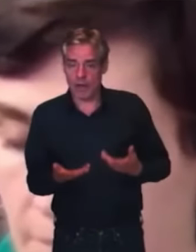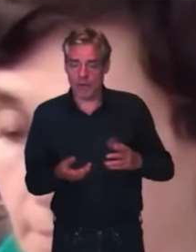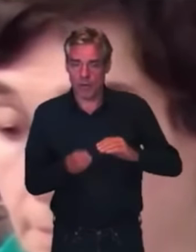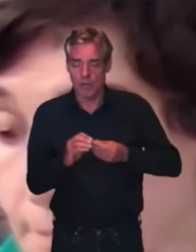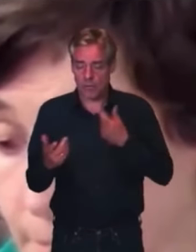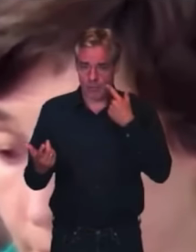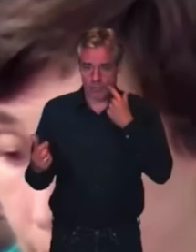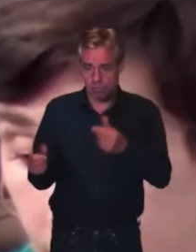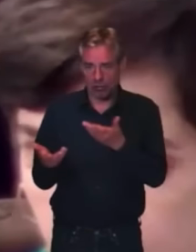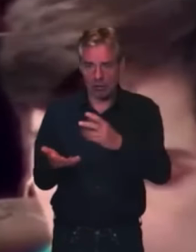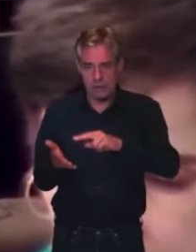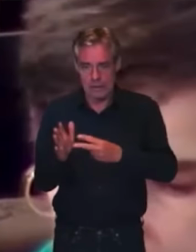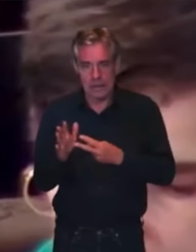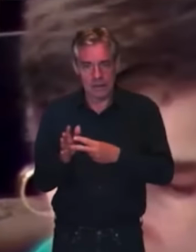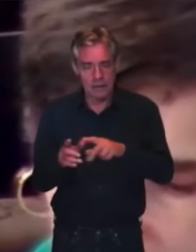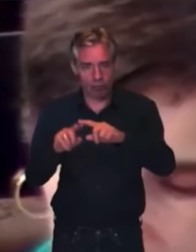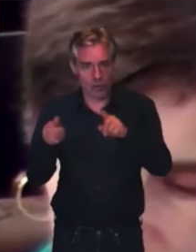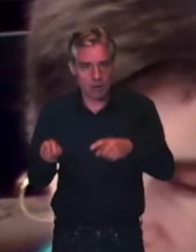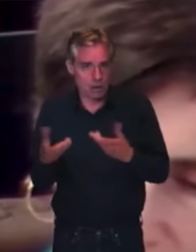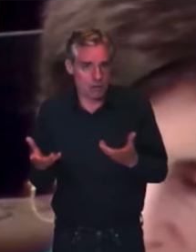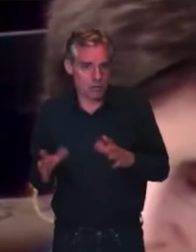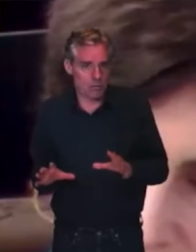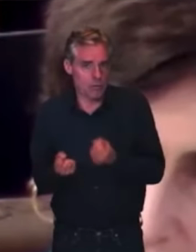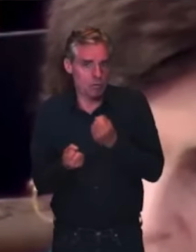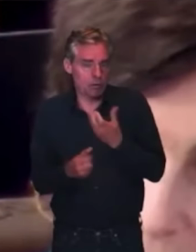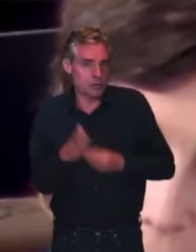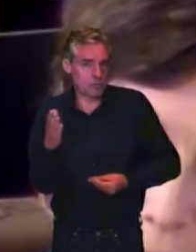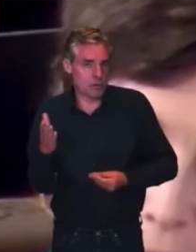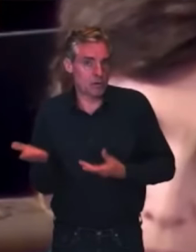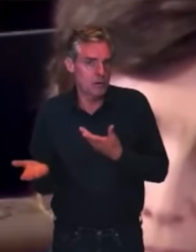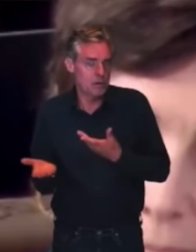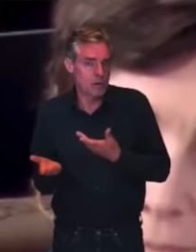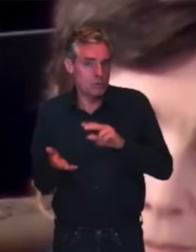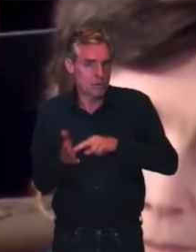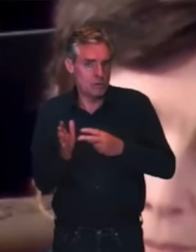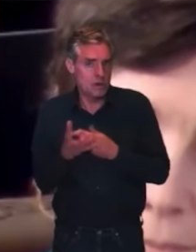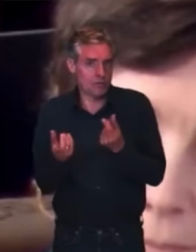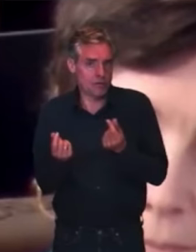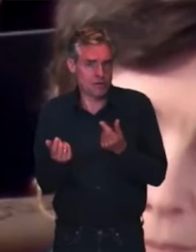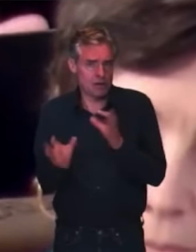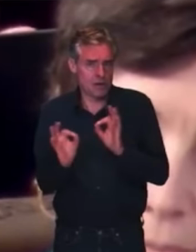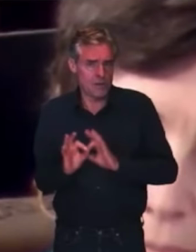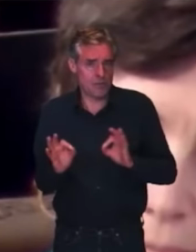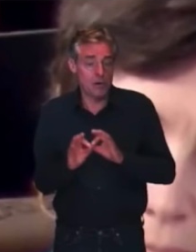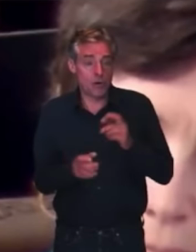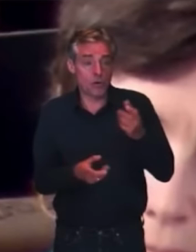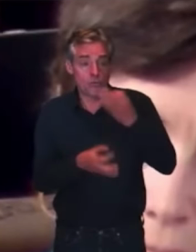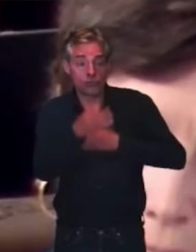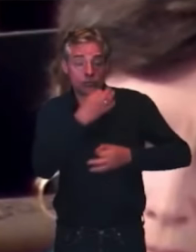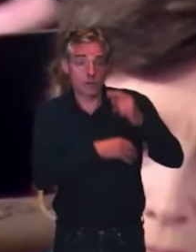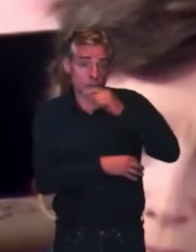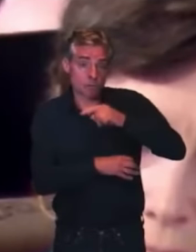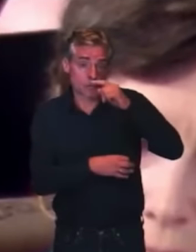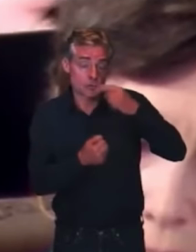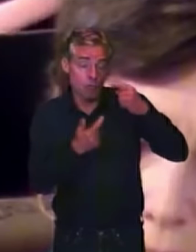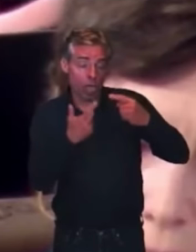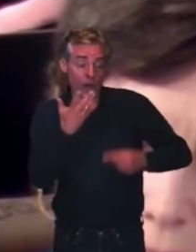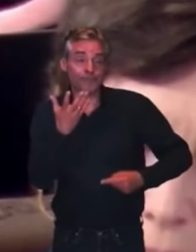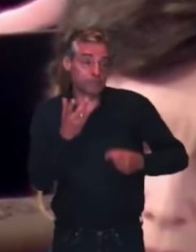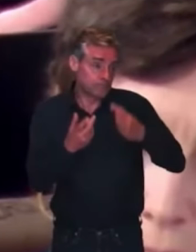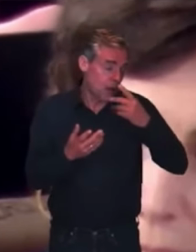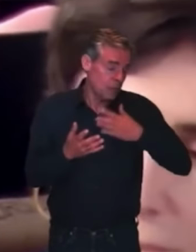problème, j'allais dire, de technique budgétaire et de technique financière. Donc, où vous nous racontez des histoires, c'est un peu le